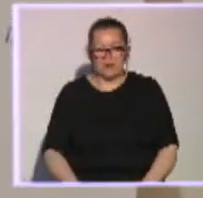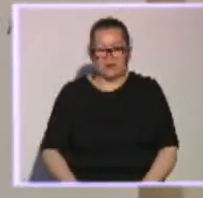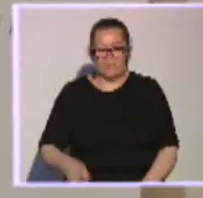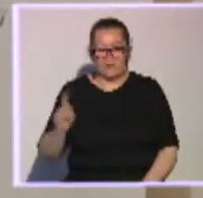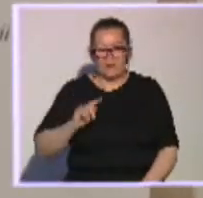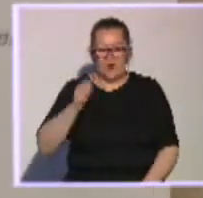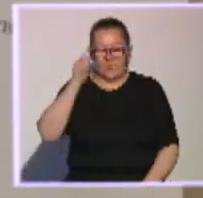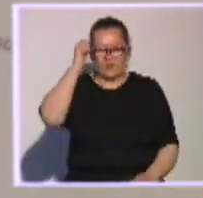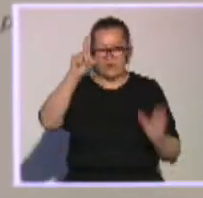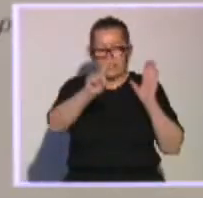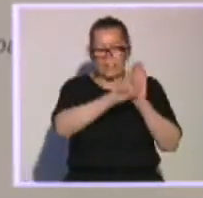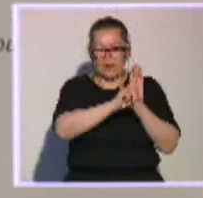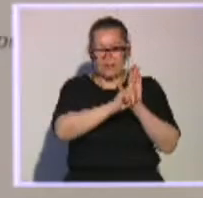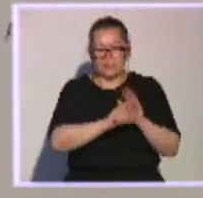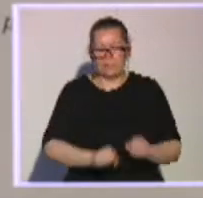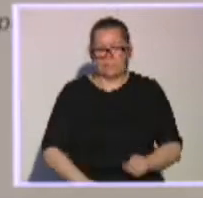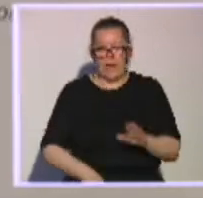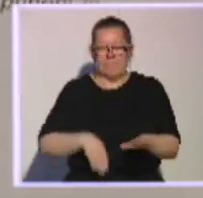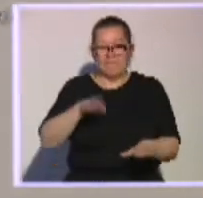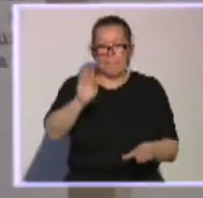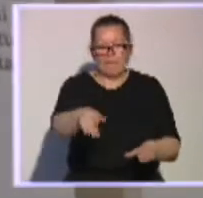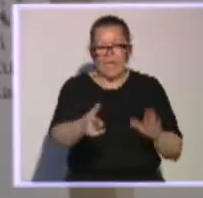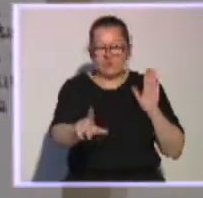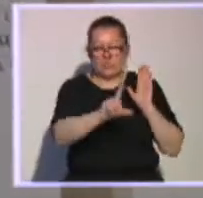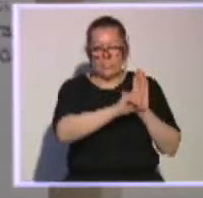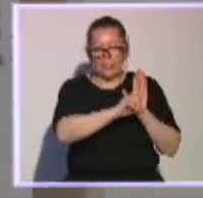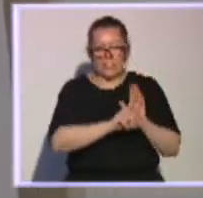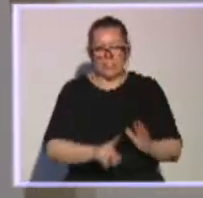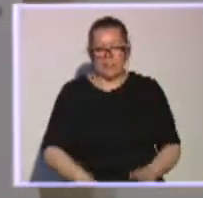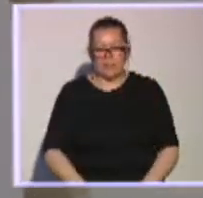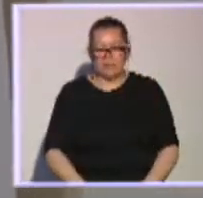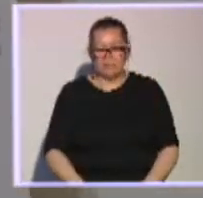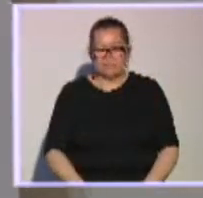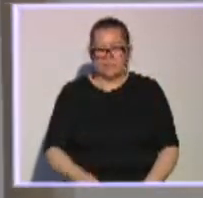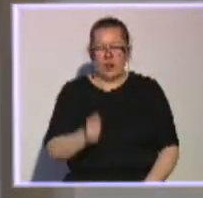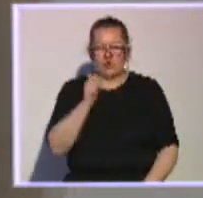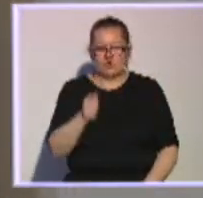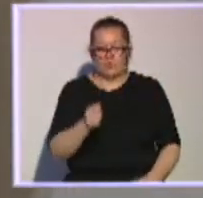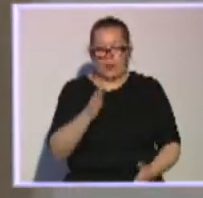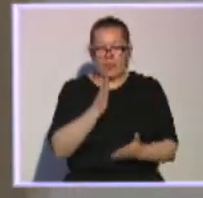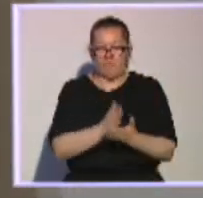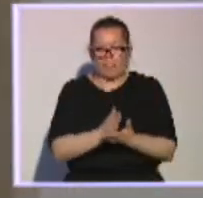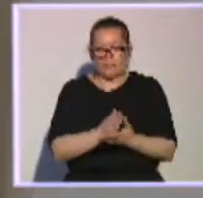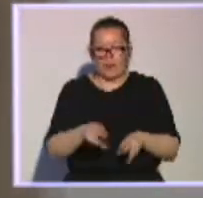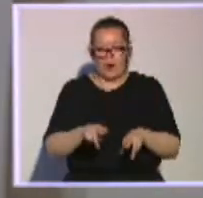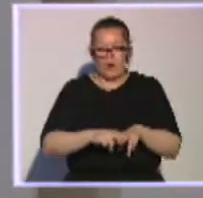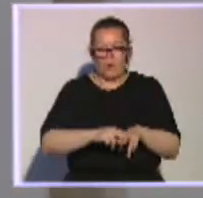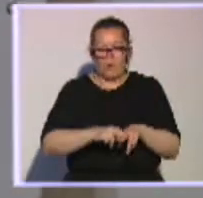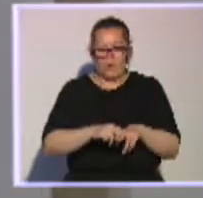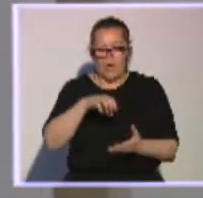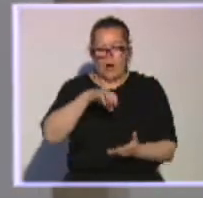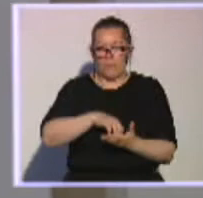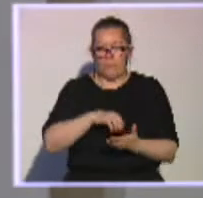îndeplini pașii legali. Instanța va hotărâ ce se va întâmpla în viitor.